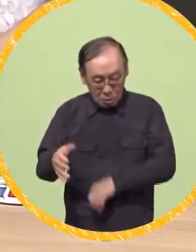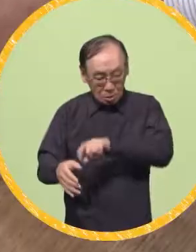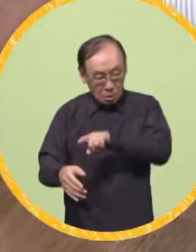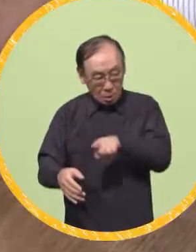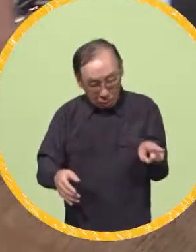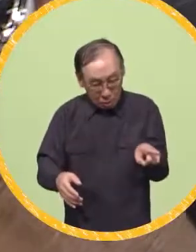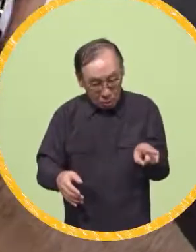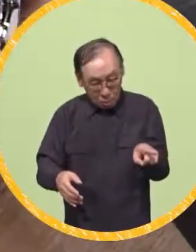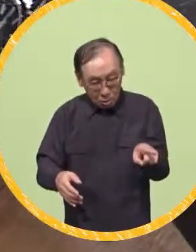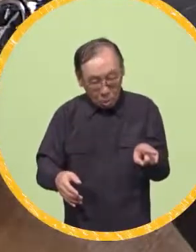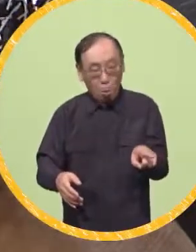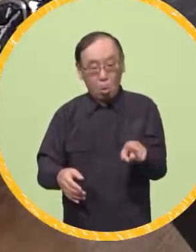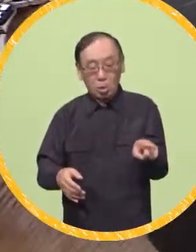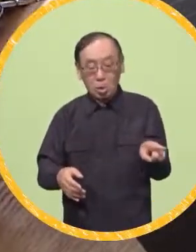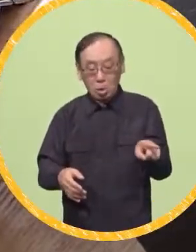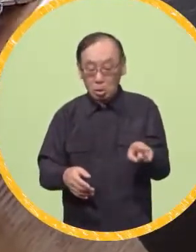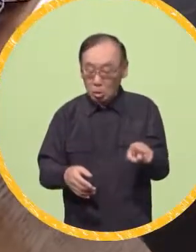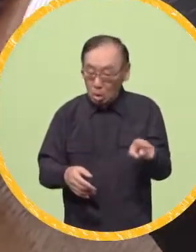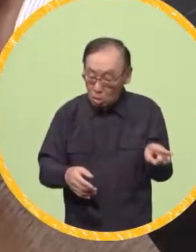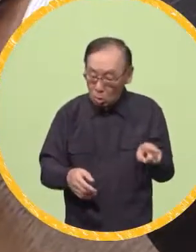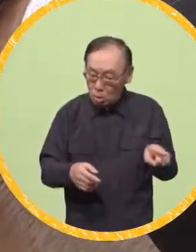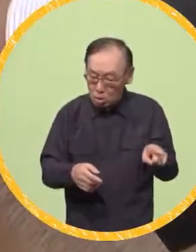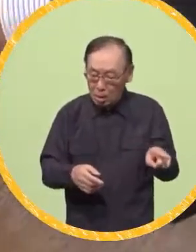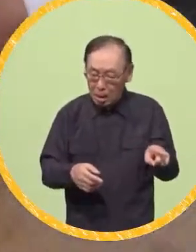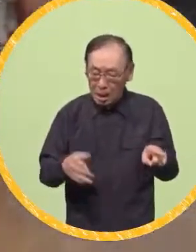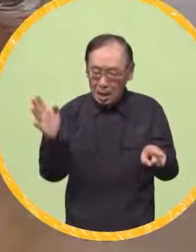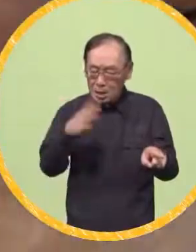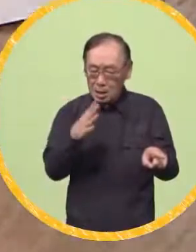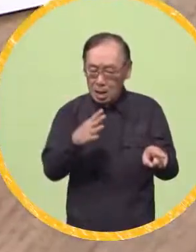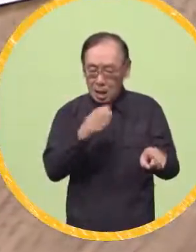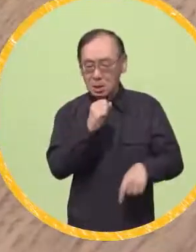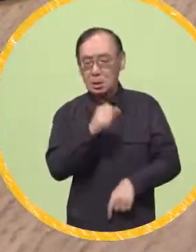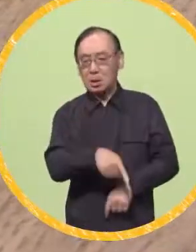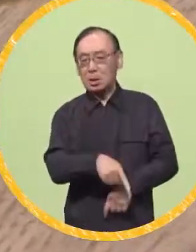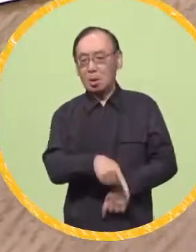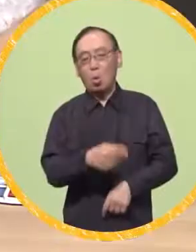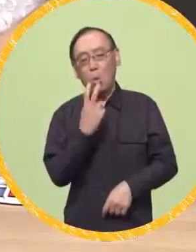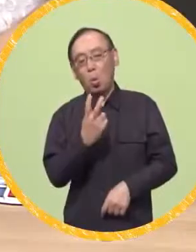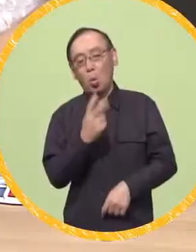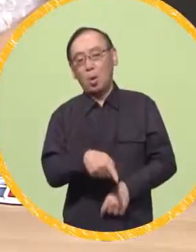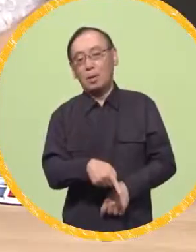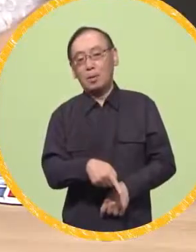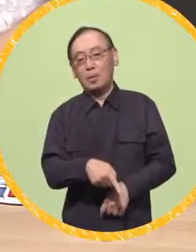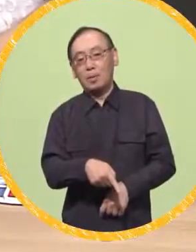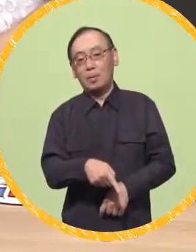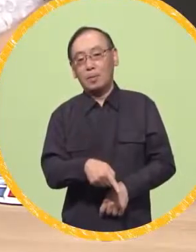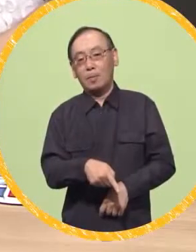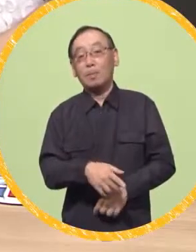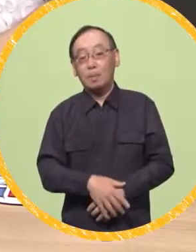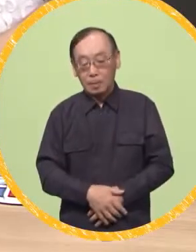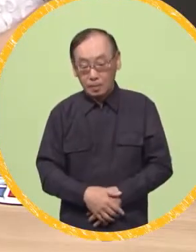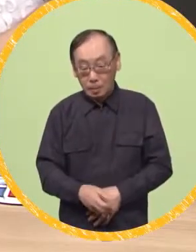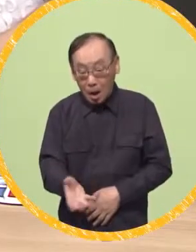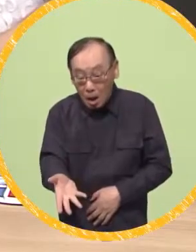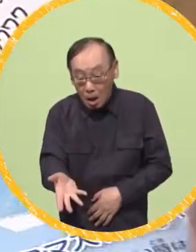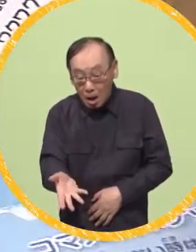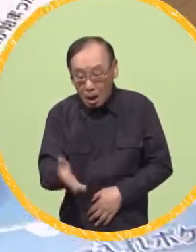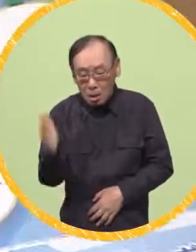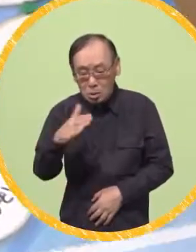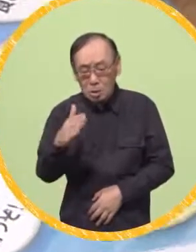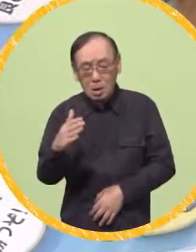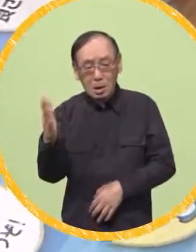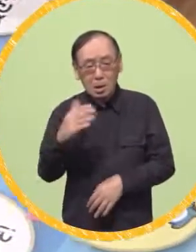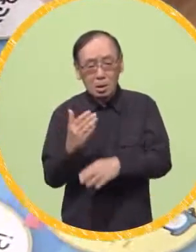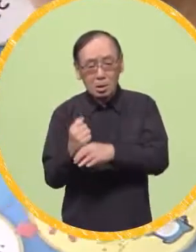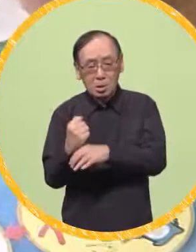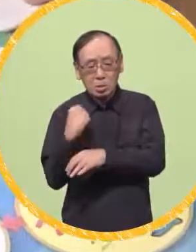そっと doherty こっちょ曰くなかったよかったんやっと左が出たあ風が2すぎてヨット